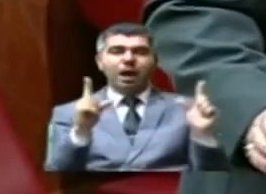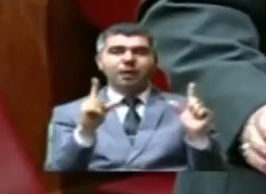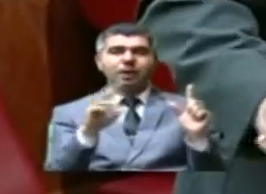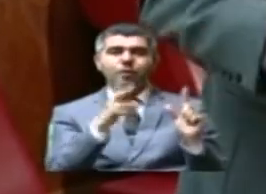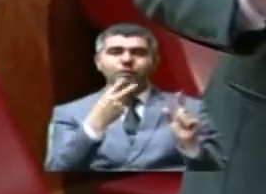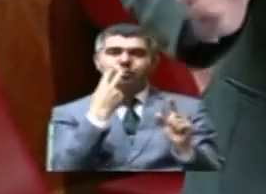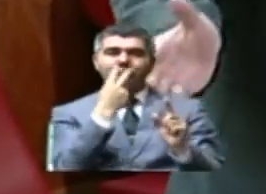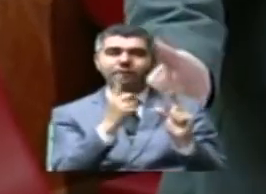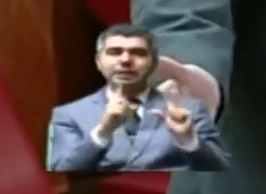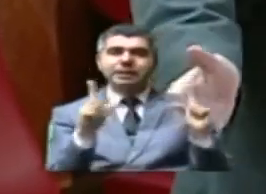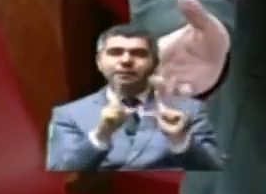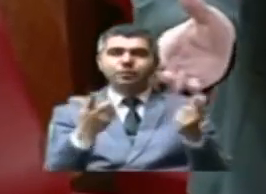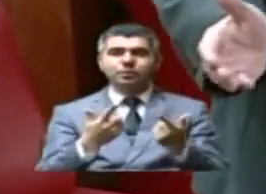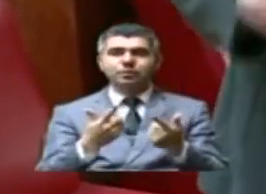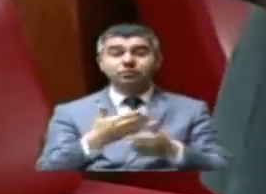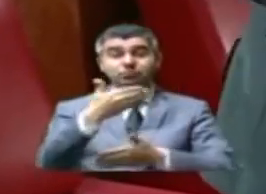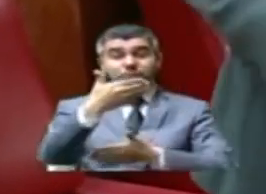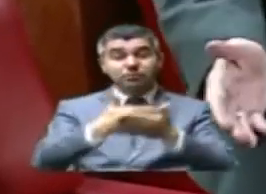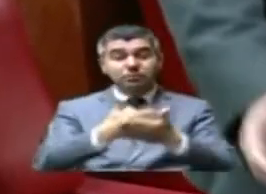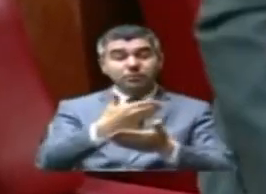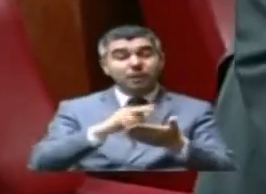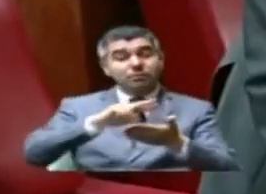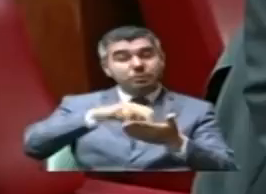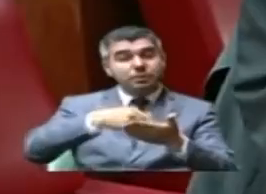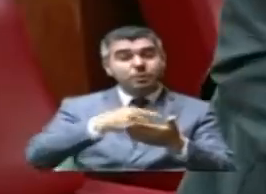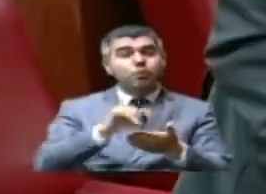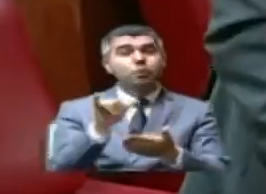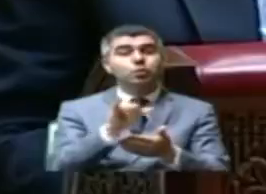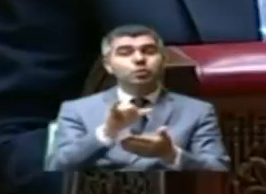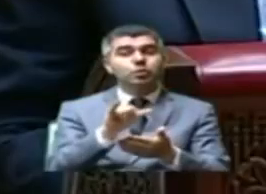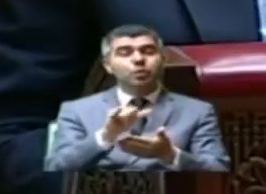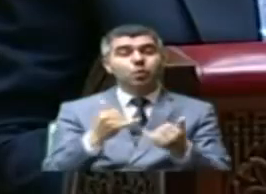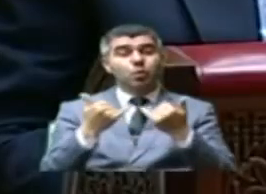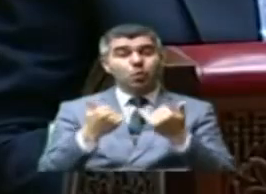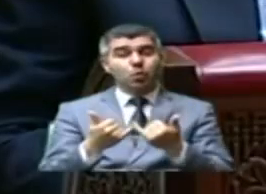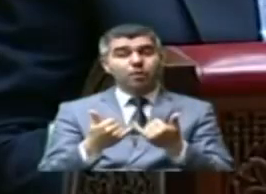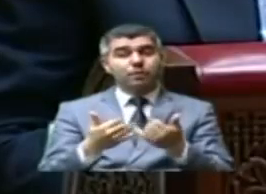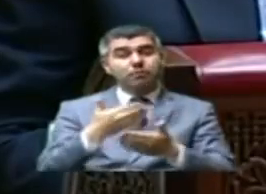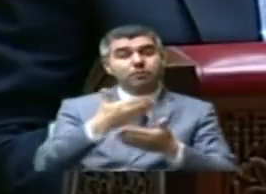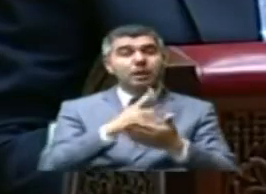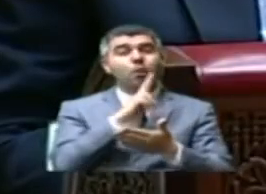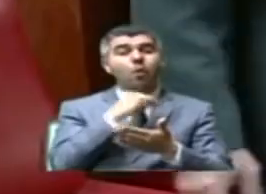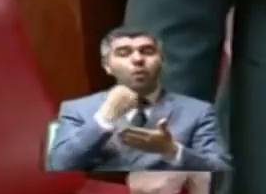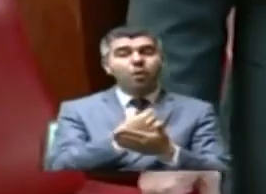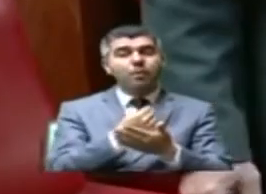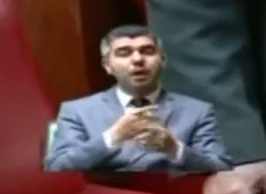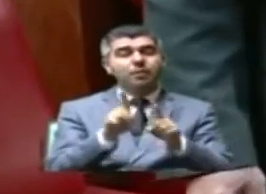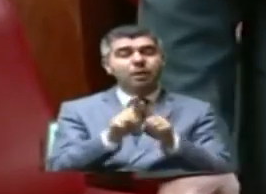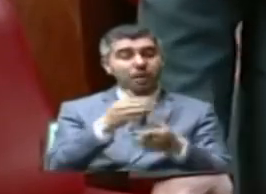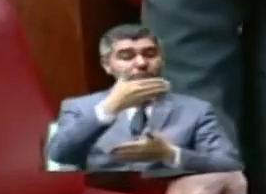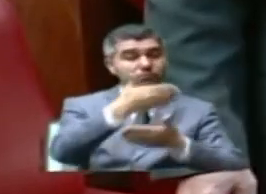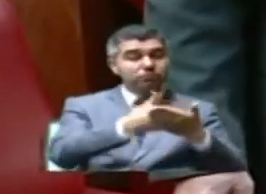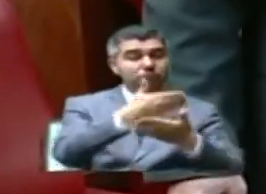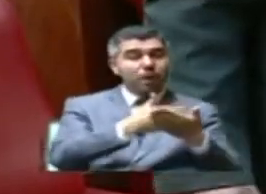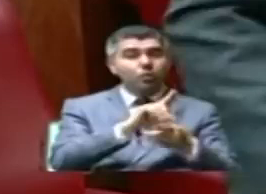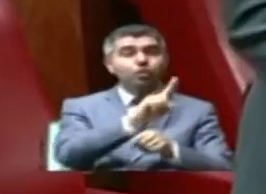تسمعونا. فينا هما هاد الاتفاقيات اللي تتكلم عليهم باش أنا نقدر نجاوبك؟ أنا عندي اليوم أي اتفاقية دارتها الحكومة إلا وفيها التزامات